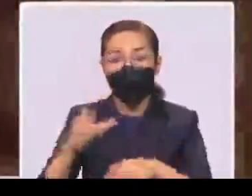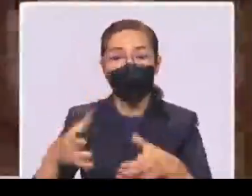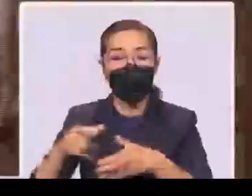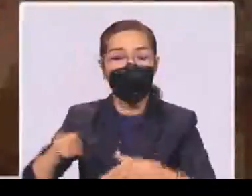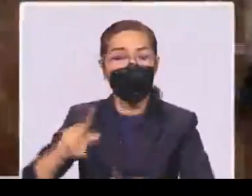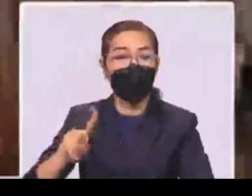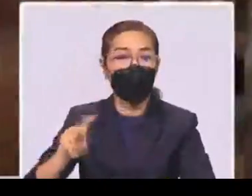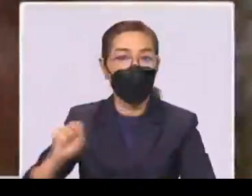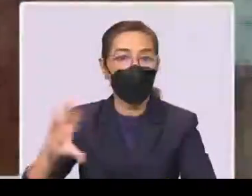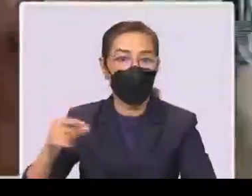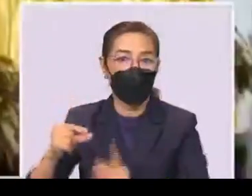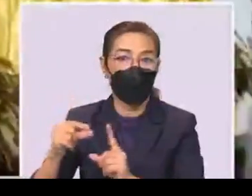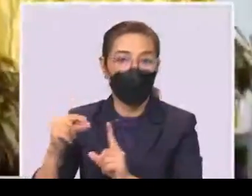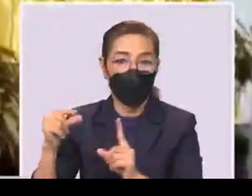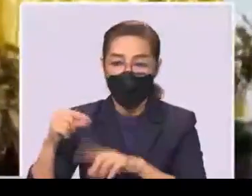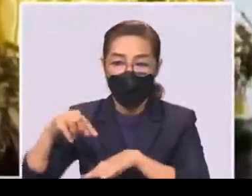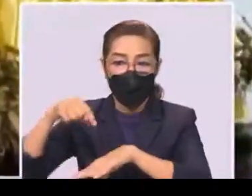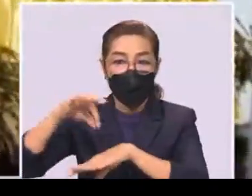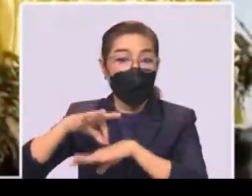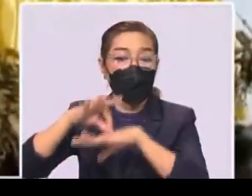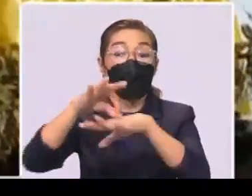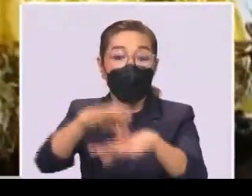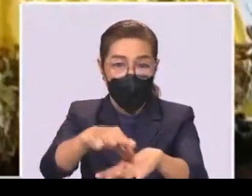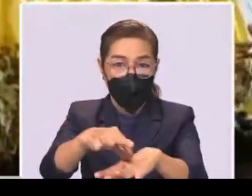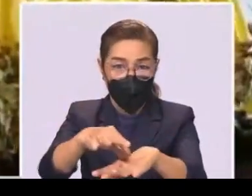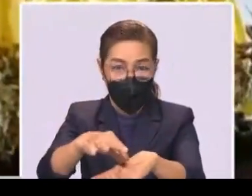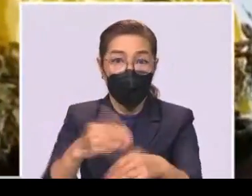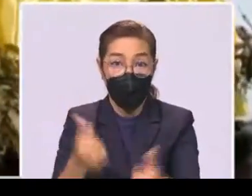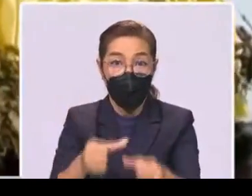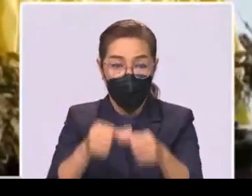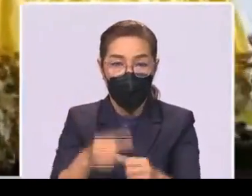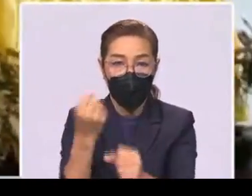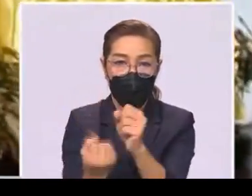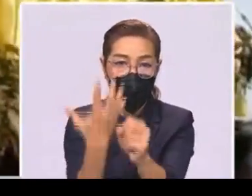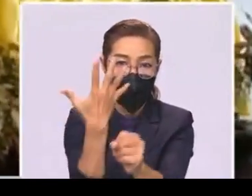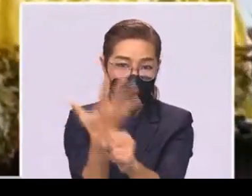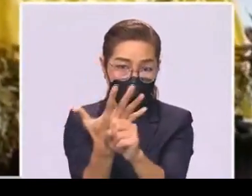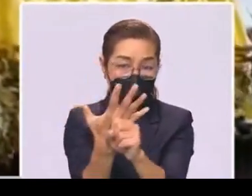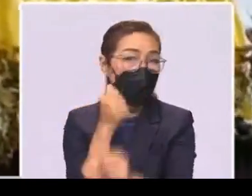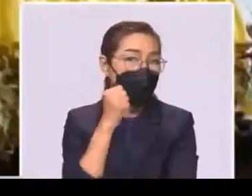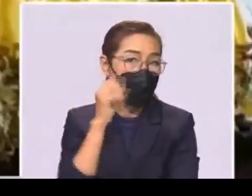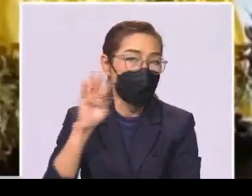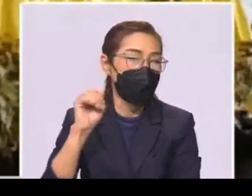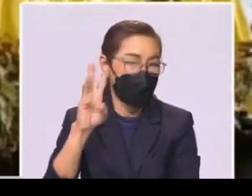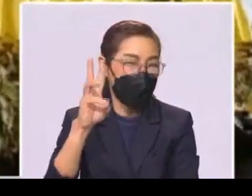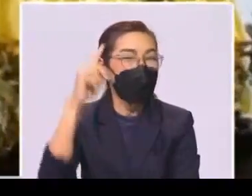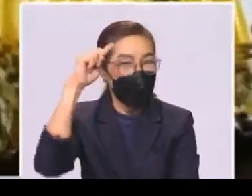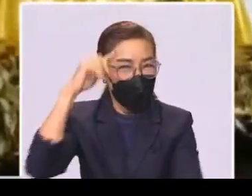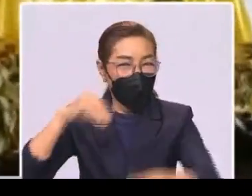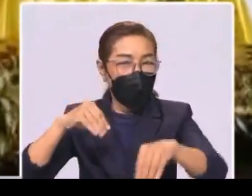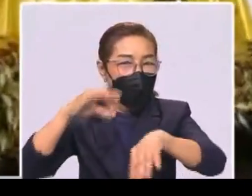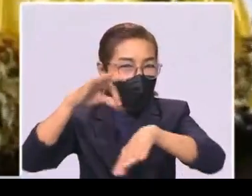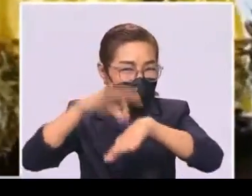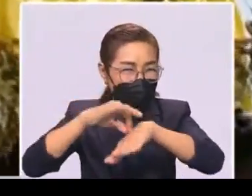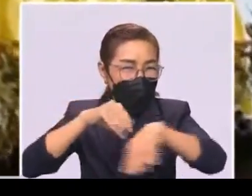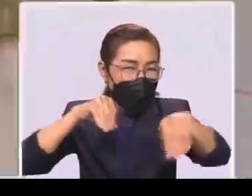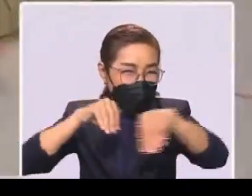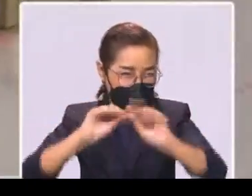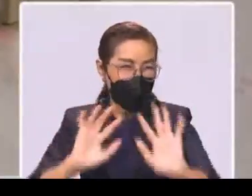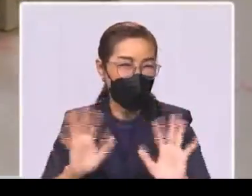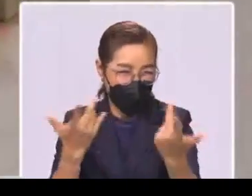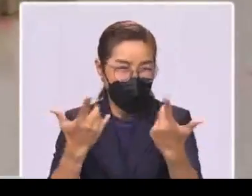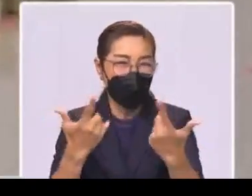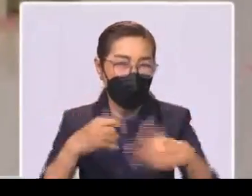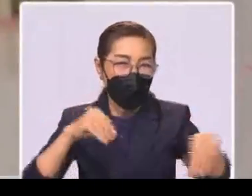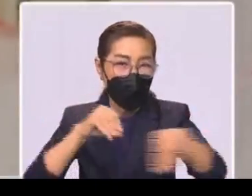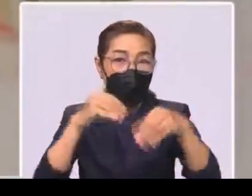วันแล้วนะก็ผมว่าก็นับถอยหลังแล้วนะนับถอยหลังแล้วล่ะเพราะว่าเอ่อใกล้แล้วล่ะถึง